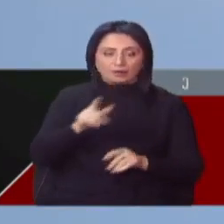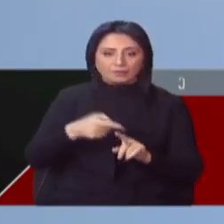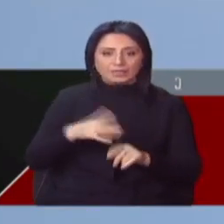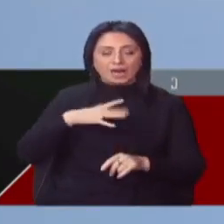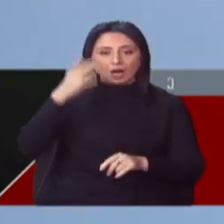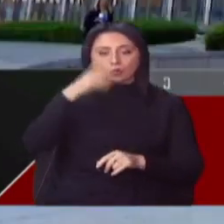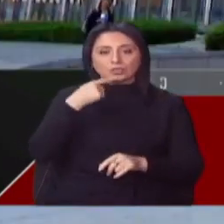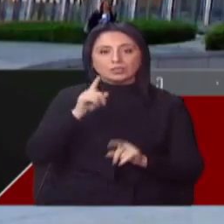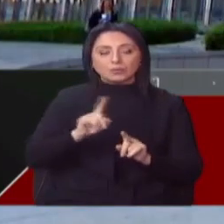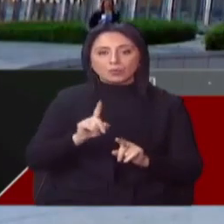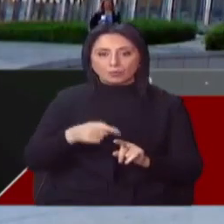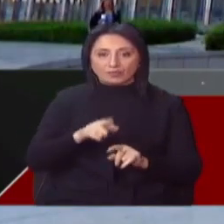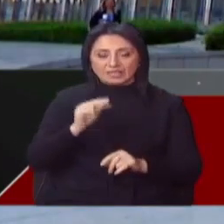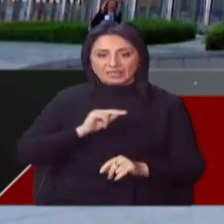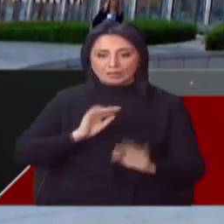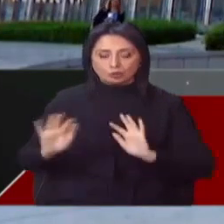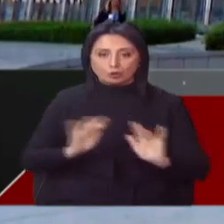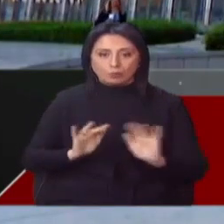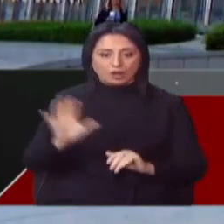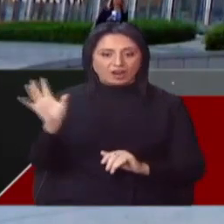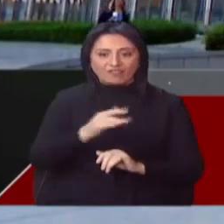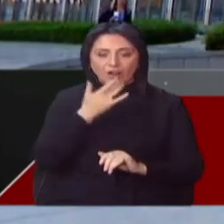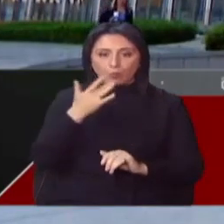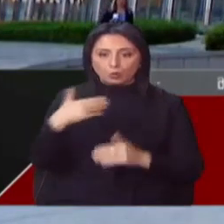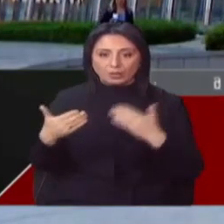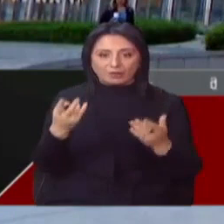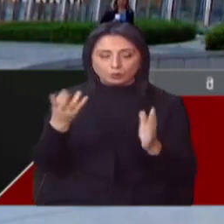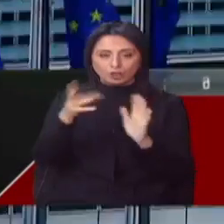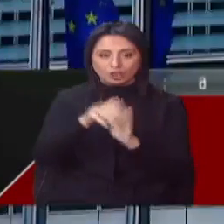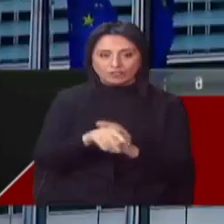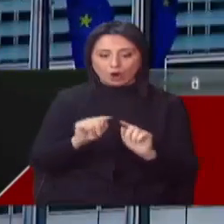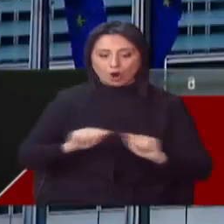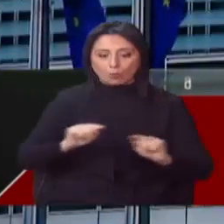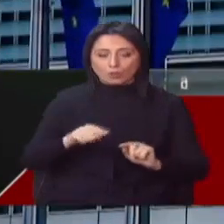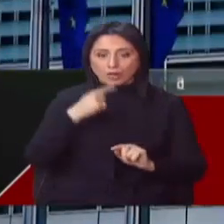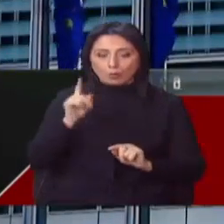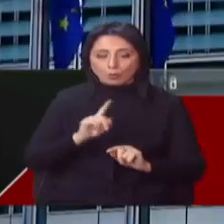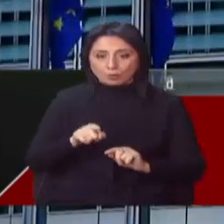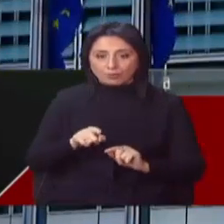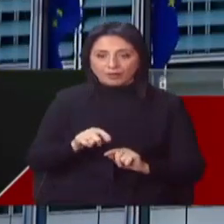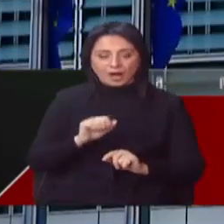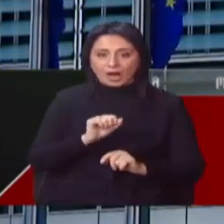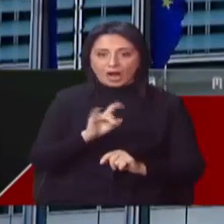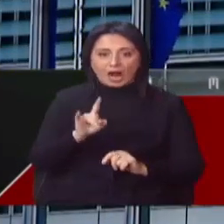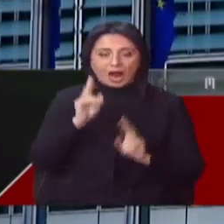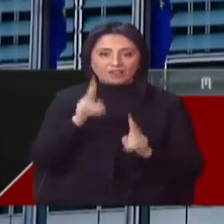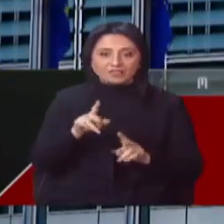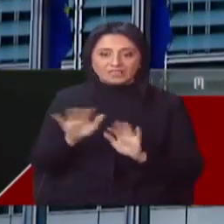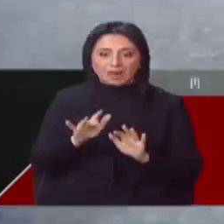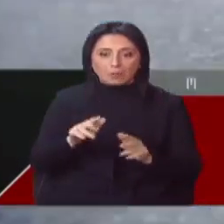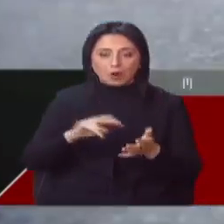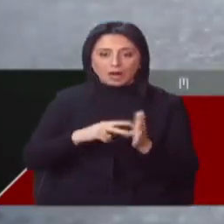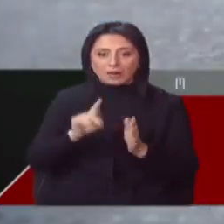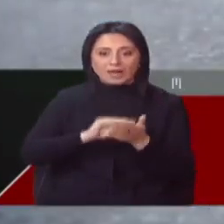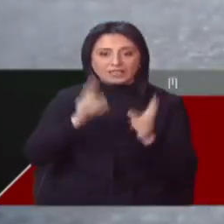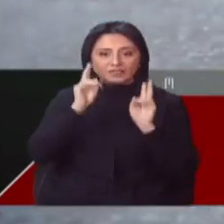Ქართულ ოცნებაში აცხადებენ, რომ სამუშაო პროცესში ყველა პოლიტიკური მხარე უნდა ჩაერთოს. ოპოზიციაში კი ამბობენ, რომ არ მიცია სამოქმედო